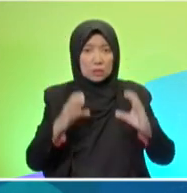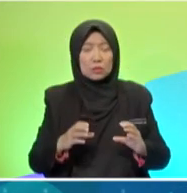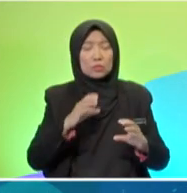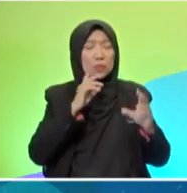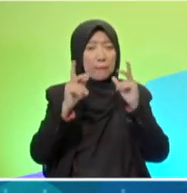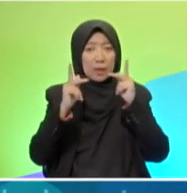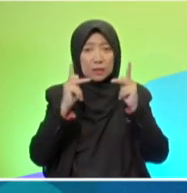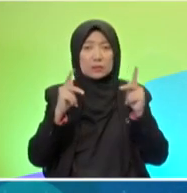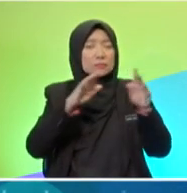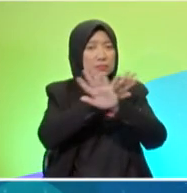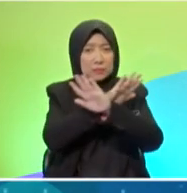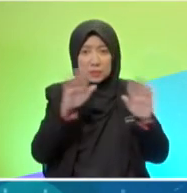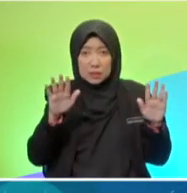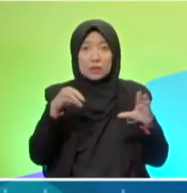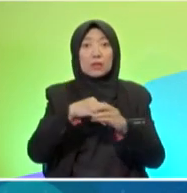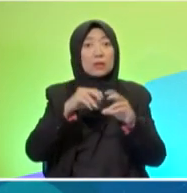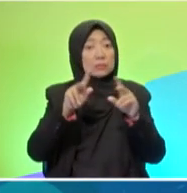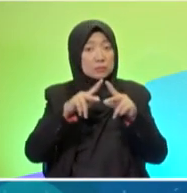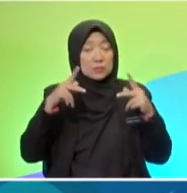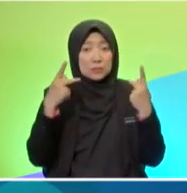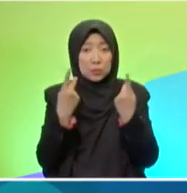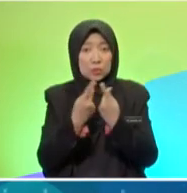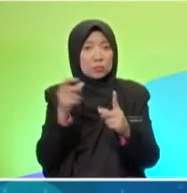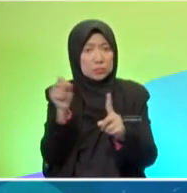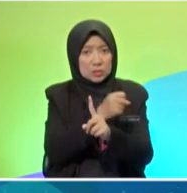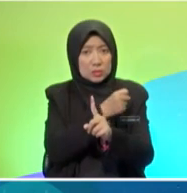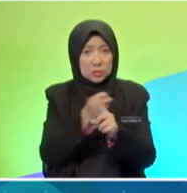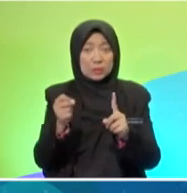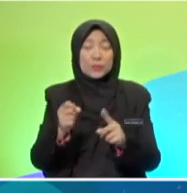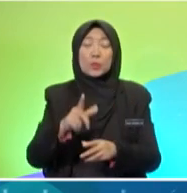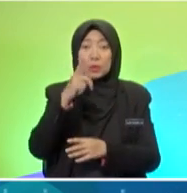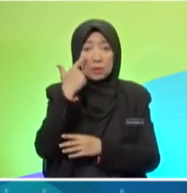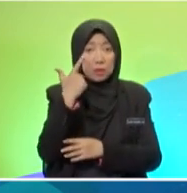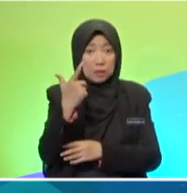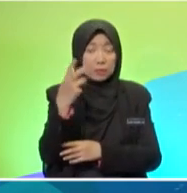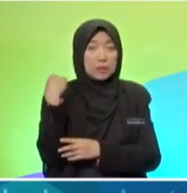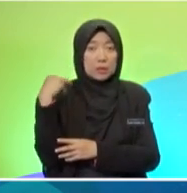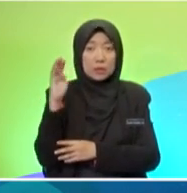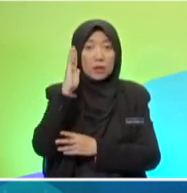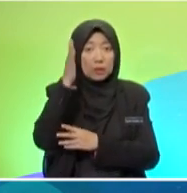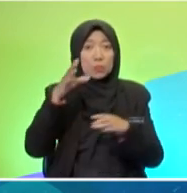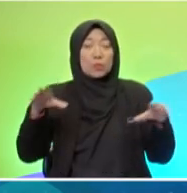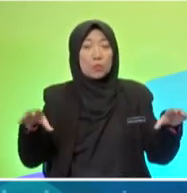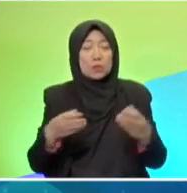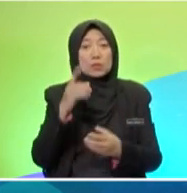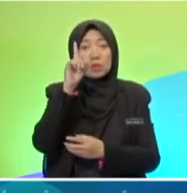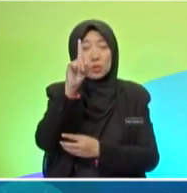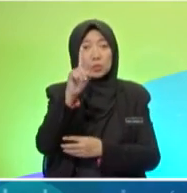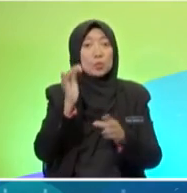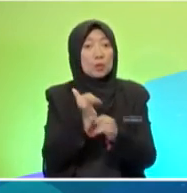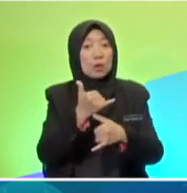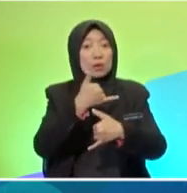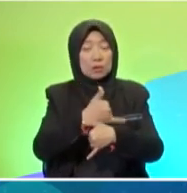kendaraan dalam keluarga dan akhir sekali kita akan lihat mereka untuk hasilkan satu karya kreatif tentang kepentingan